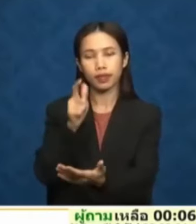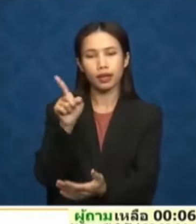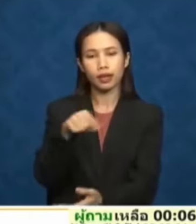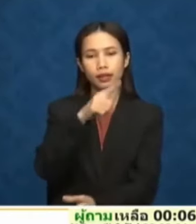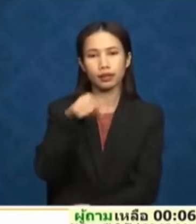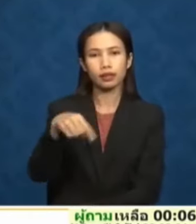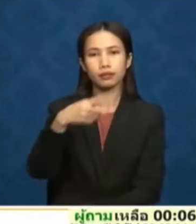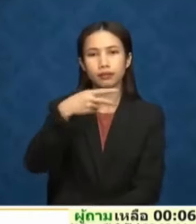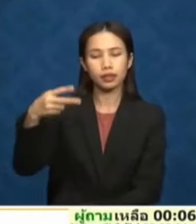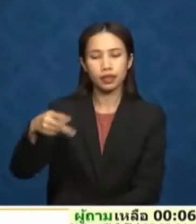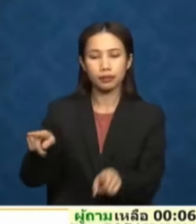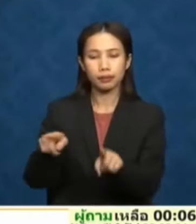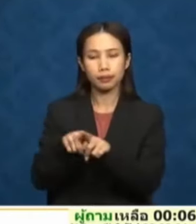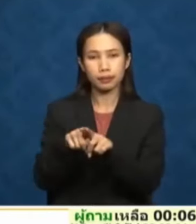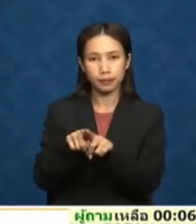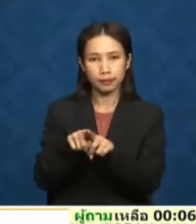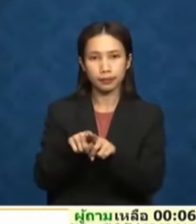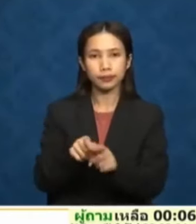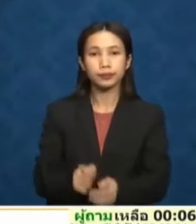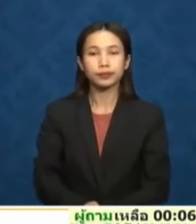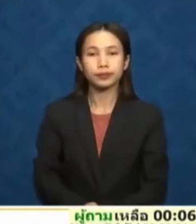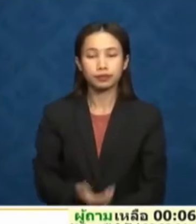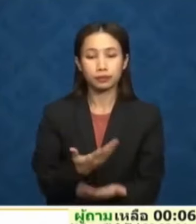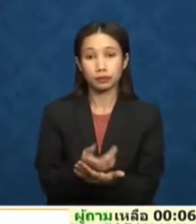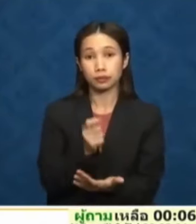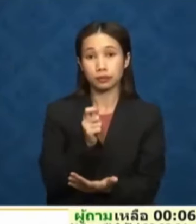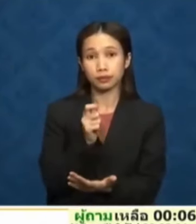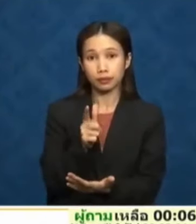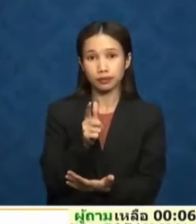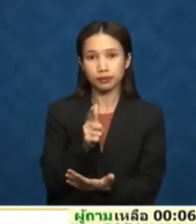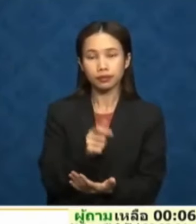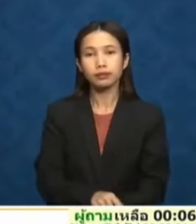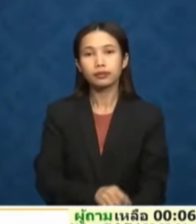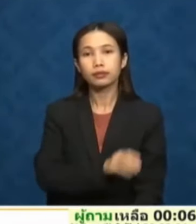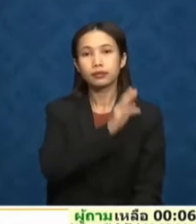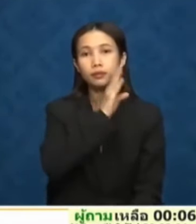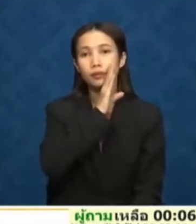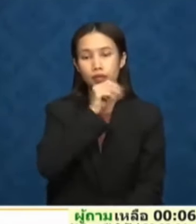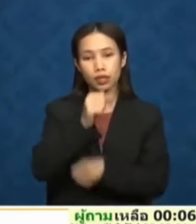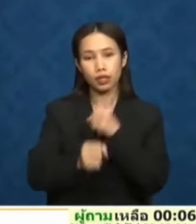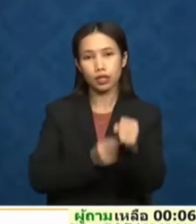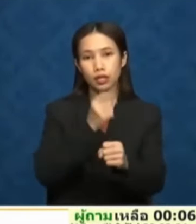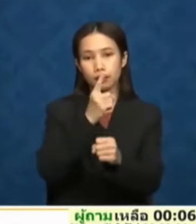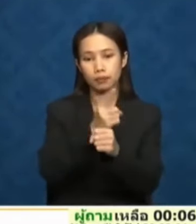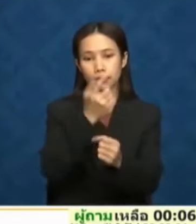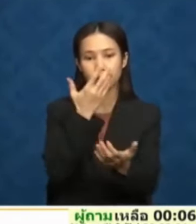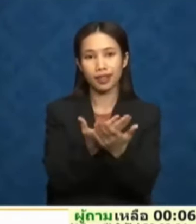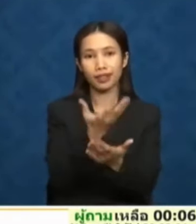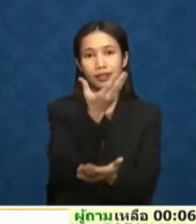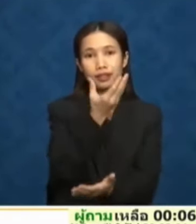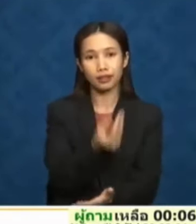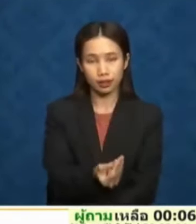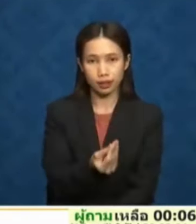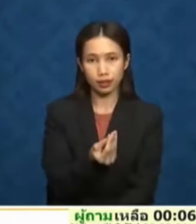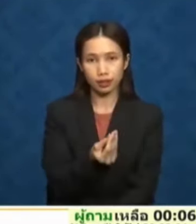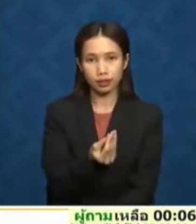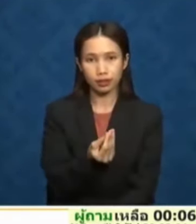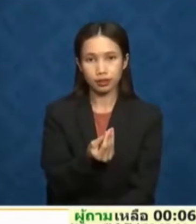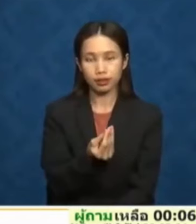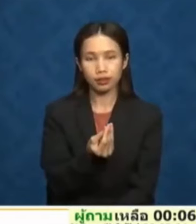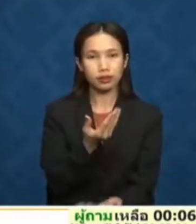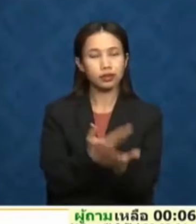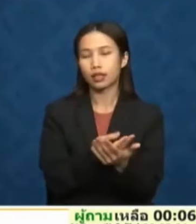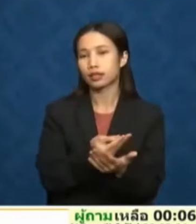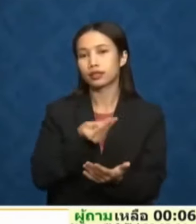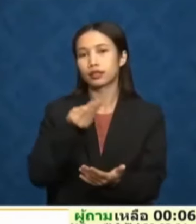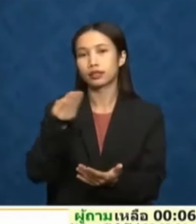ใช้ว่า Point Systemwith inc budgetนะครับหากปลายปีมีเงินเหลือก็คืน